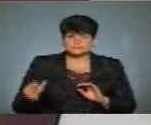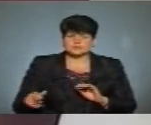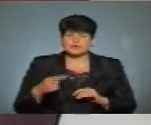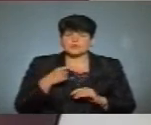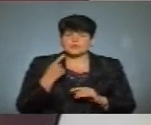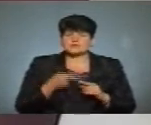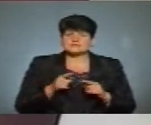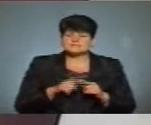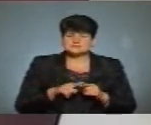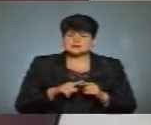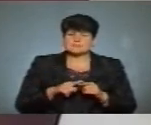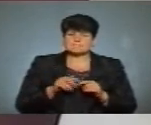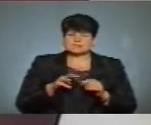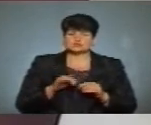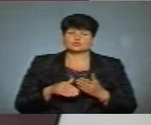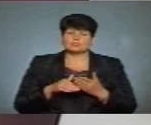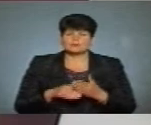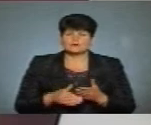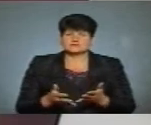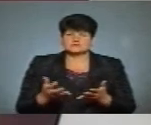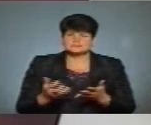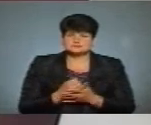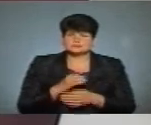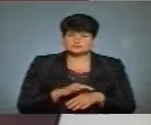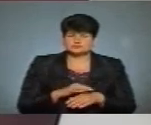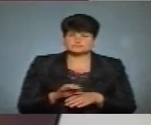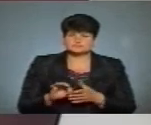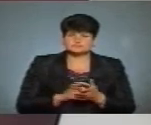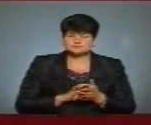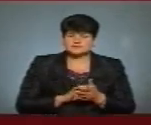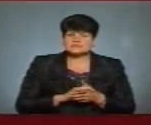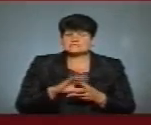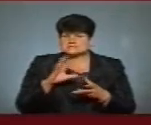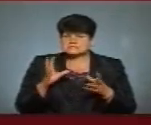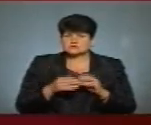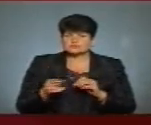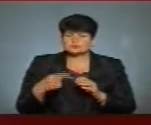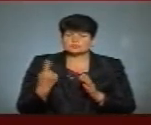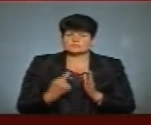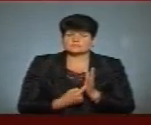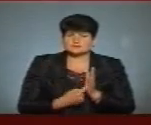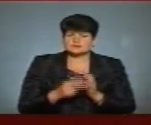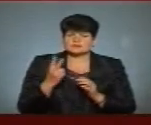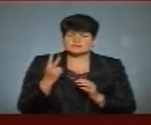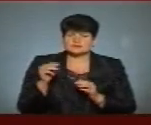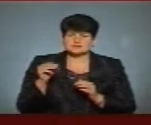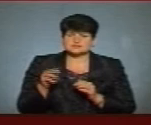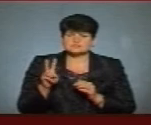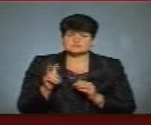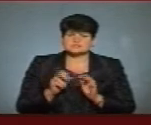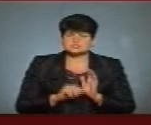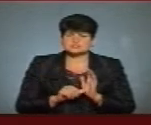каже, цей метод допомагає визначити хворобу у перші дні інфікування. Загалом на Тернопільщині підтвердили 2260